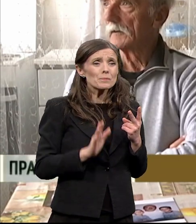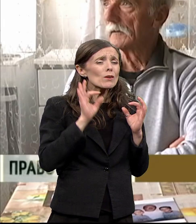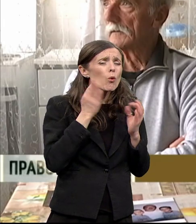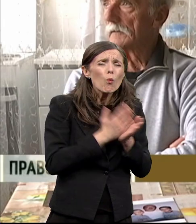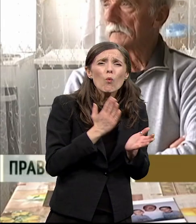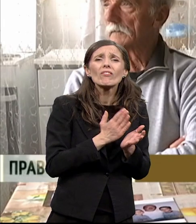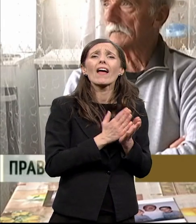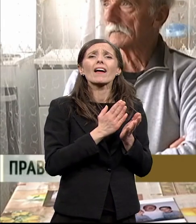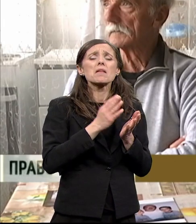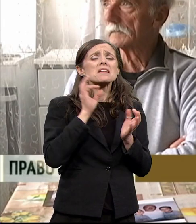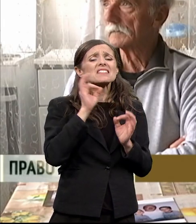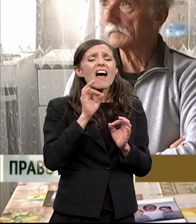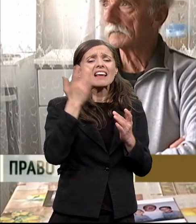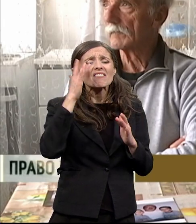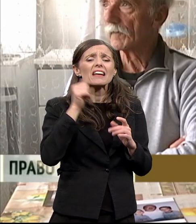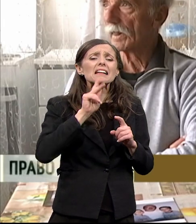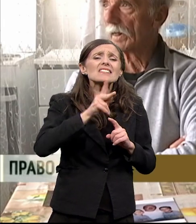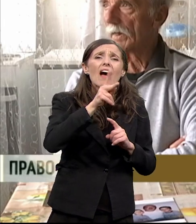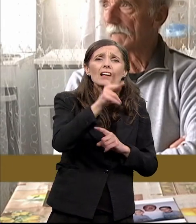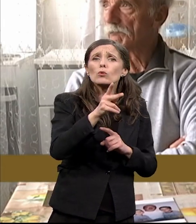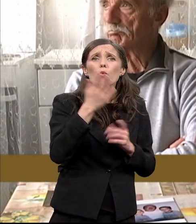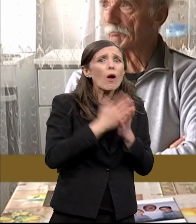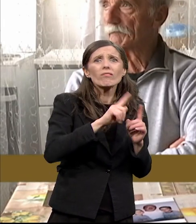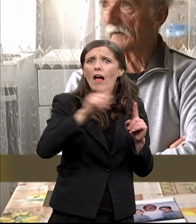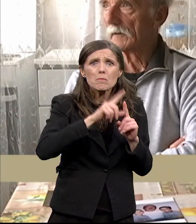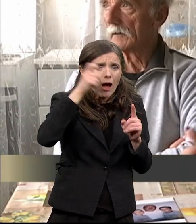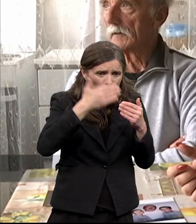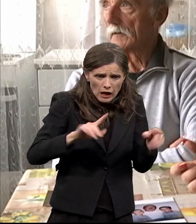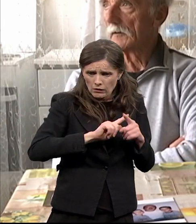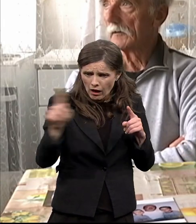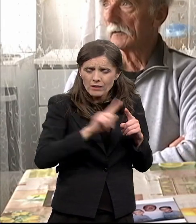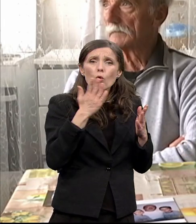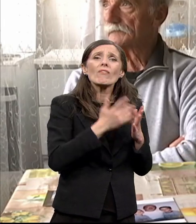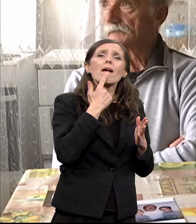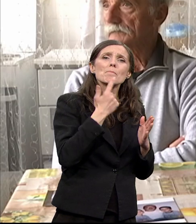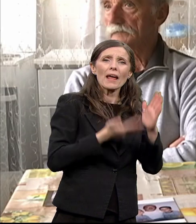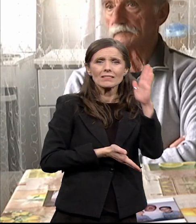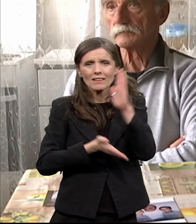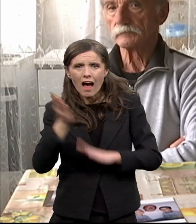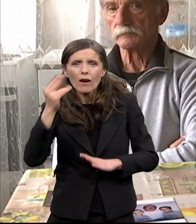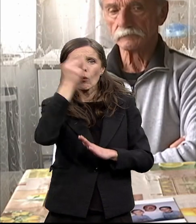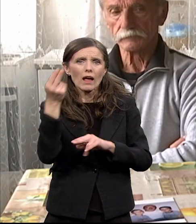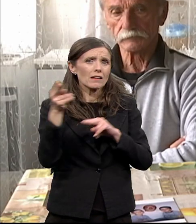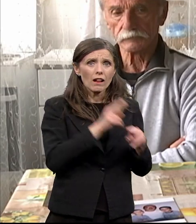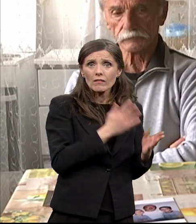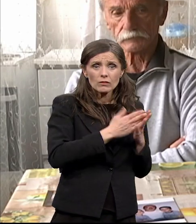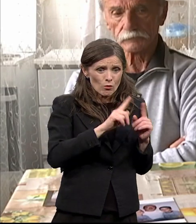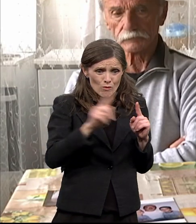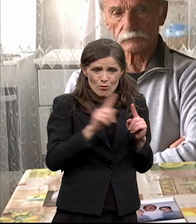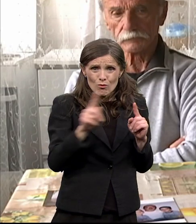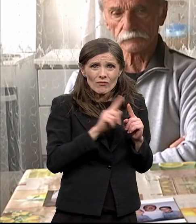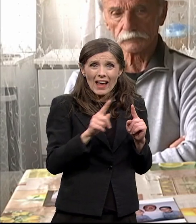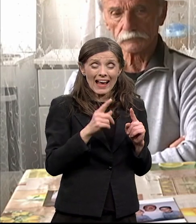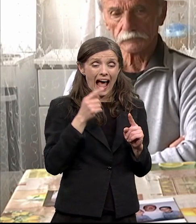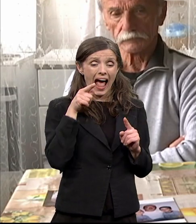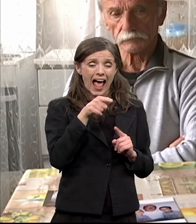vikenda ili svaki drugi on išao za Beograd i prelazio tu granicu. I vraćao se, petkom je išao, nedeljom se vraćao. On je samo 3 meseca, rekla